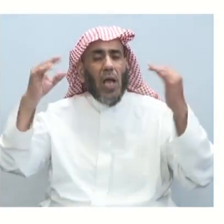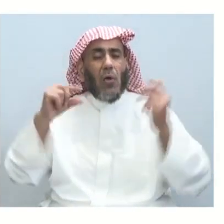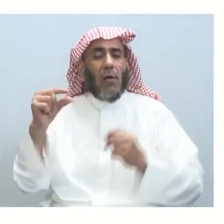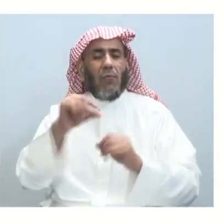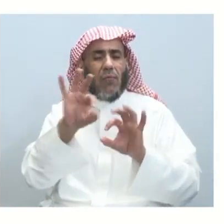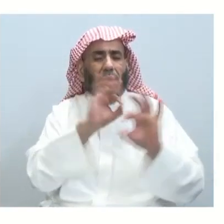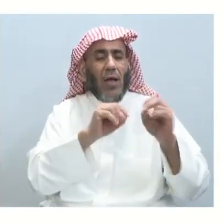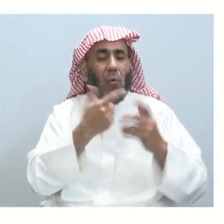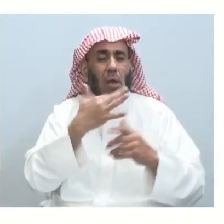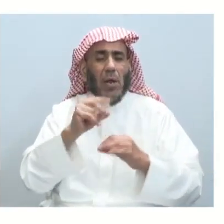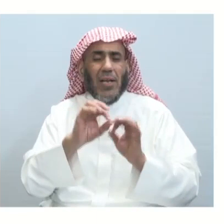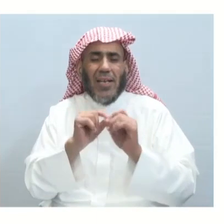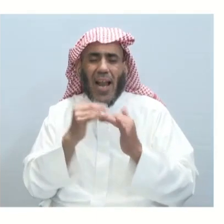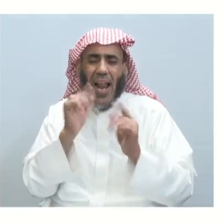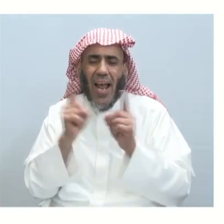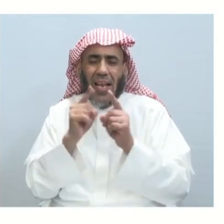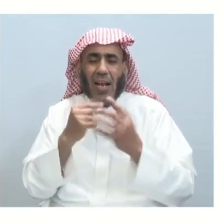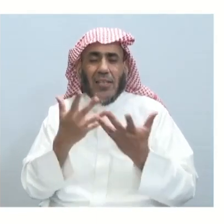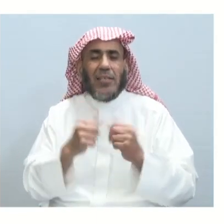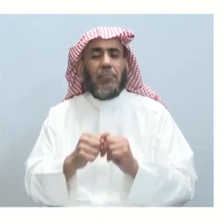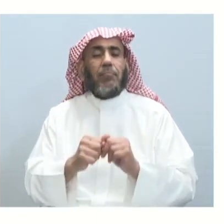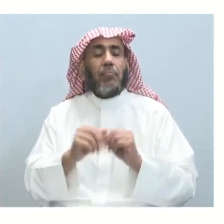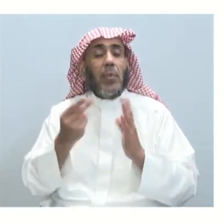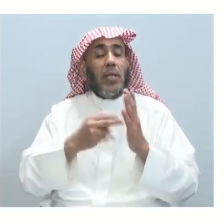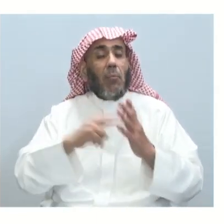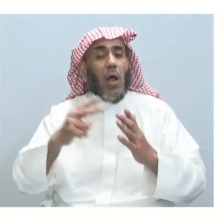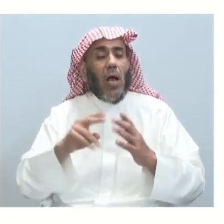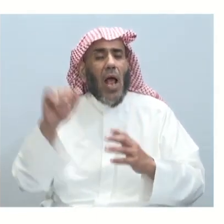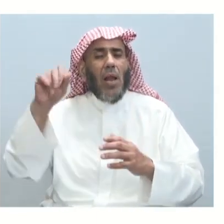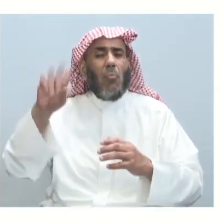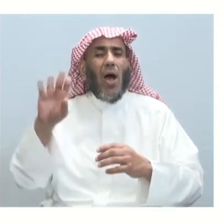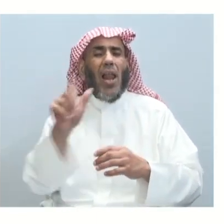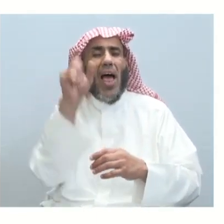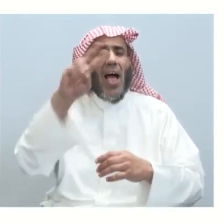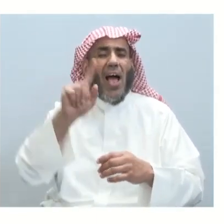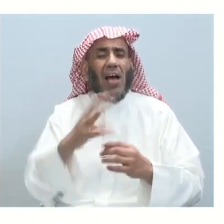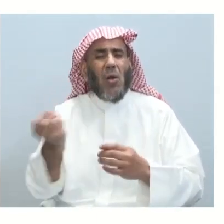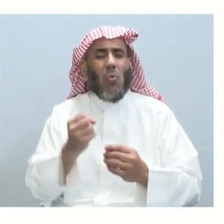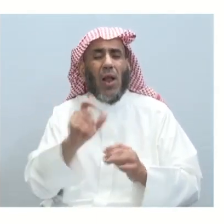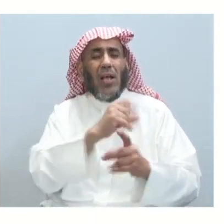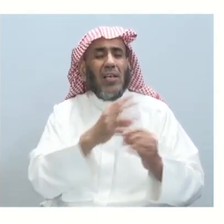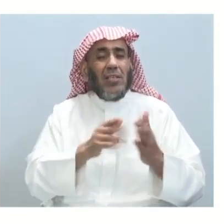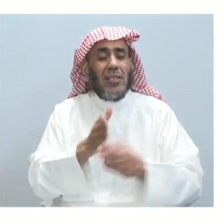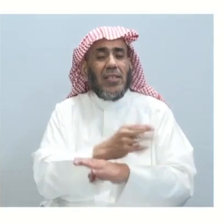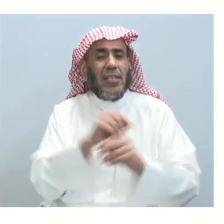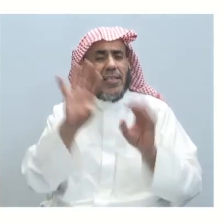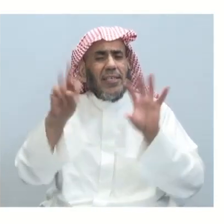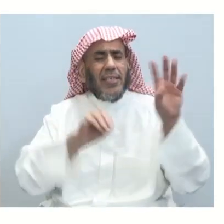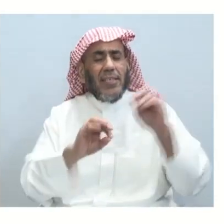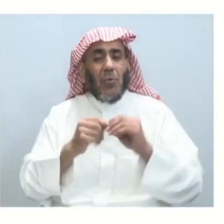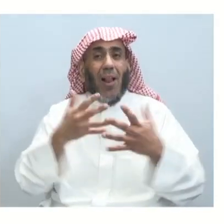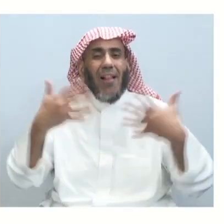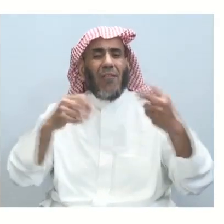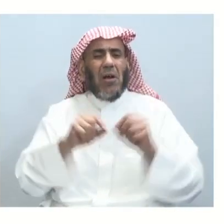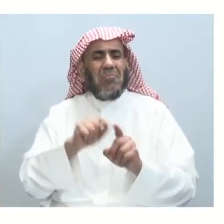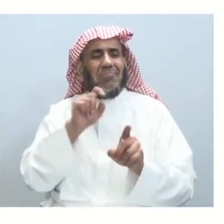والعباره الحيه القصيره المتوثب كتابه الاخر البخلاء وهو كتاب انتهج فيه سبيل القصص والفكاهه